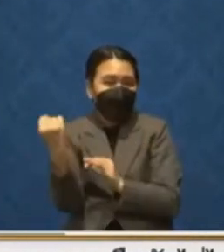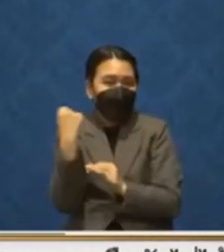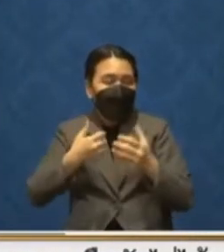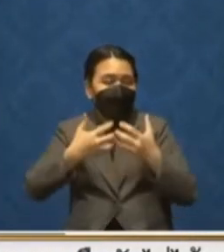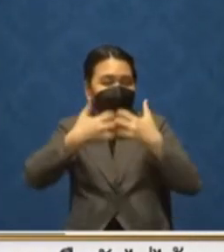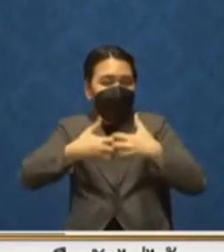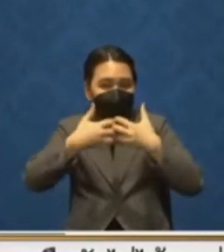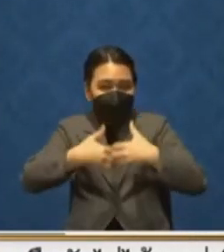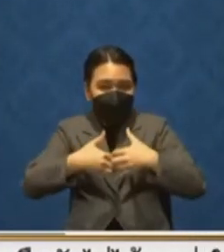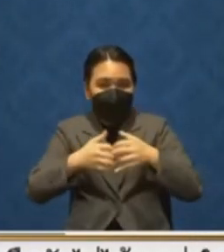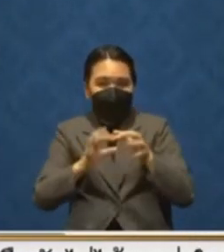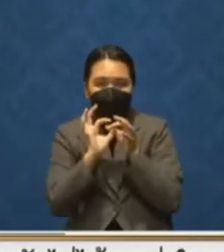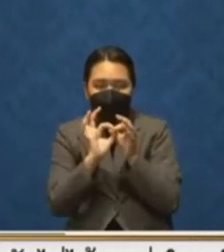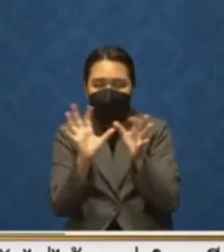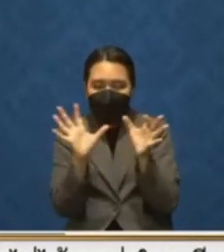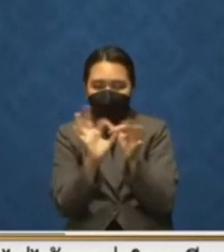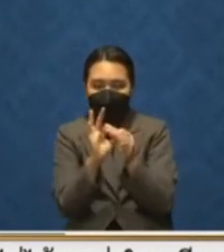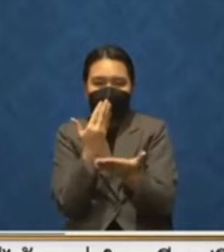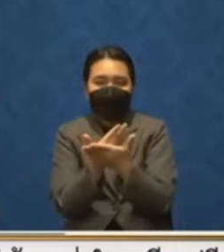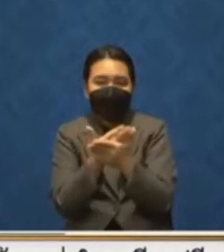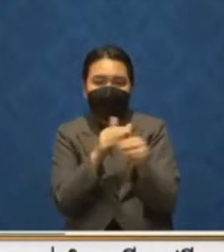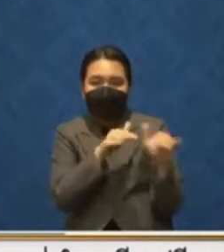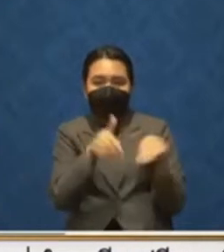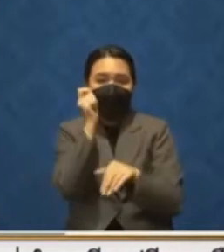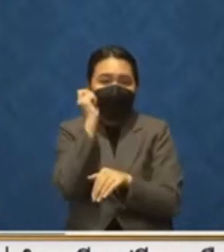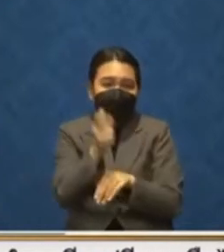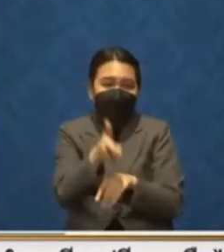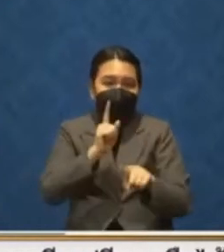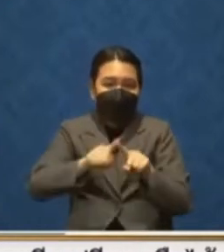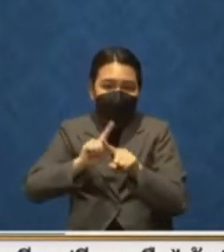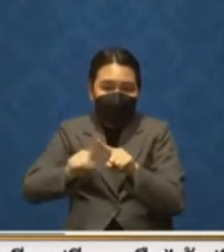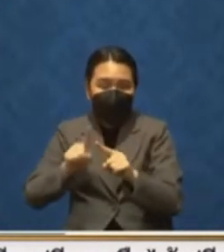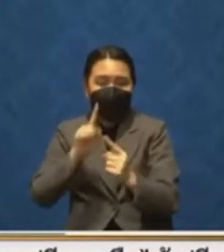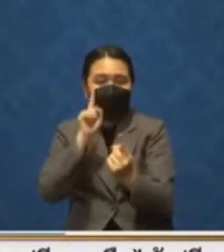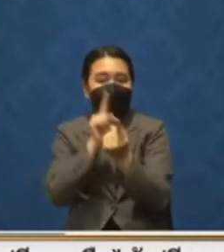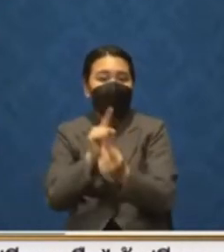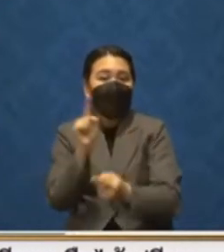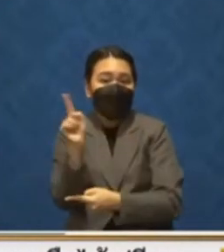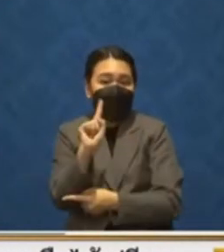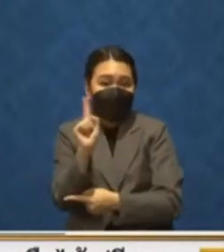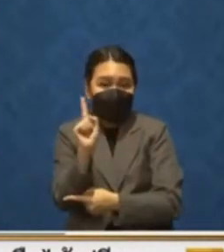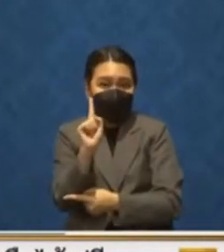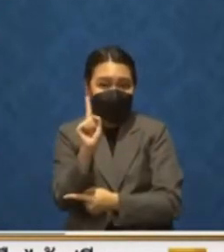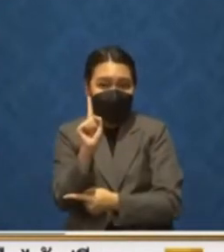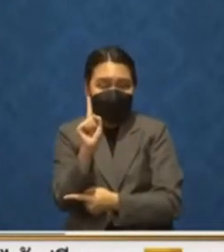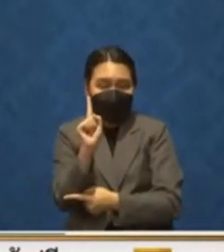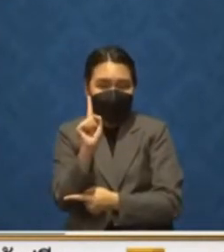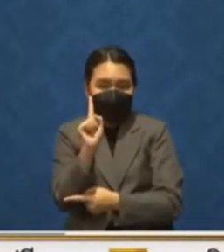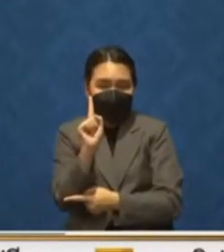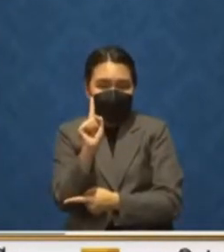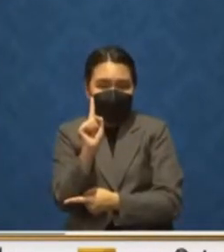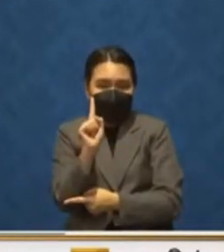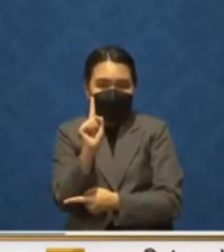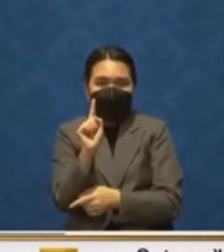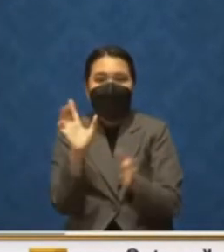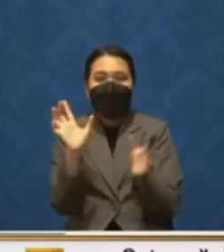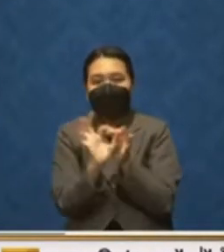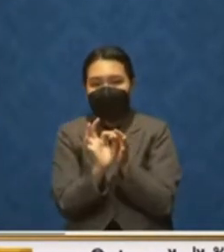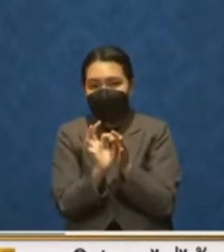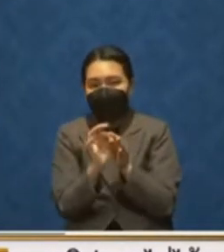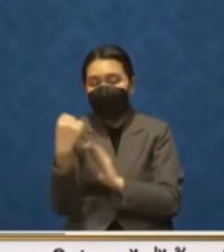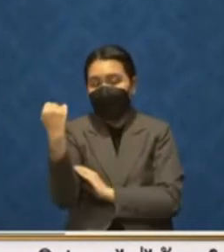เรื่องความพร้อมจ่ายเงินก็พบว่าล้วนจะเป็นกำลังการผลิต